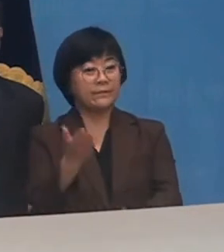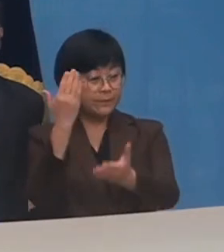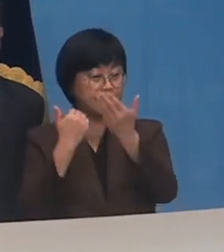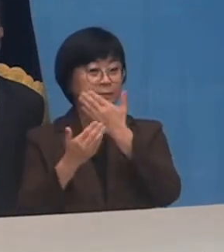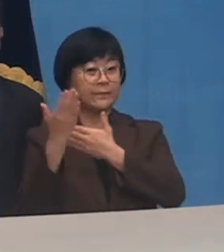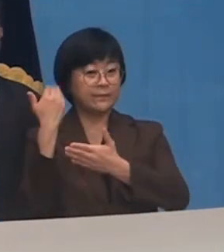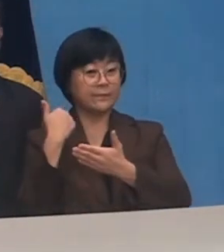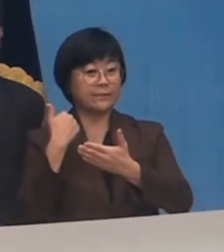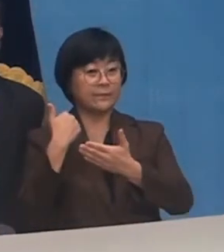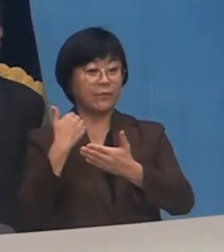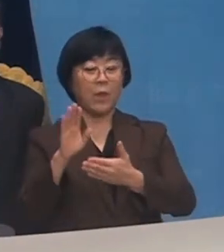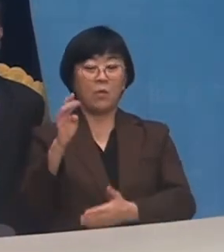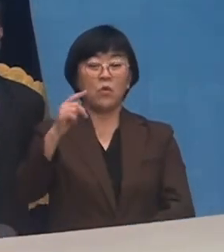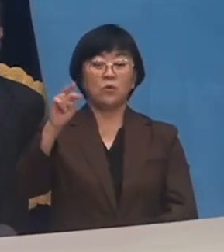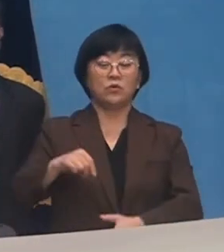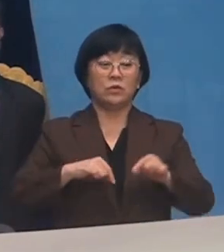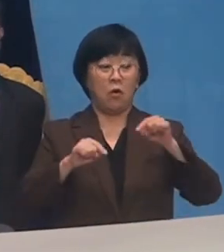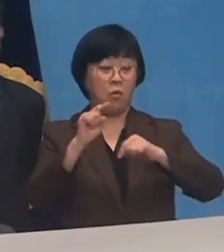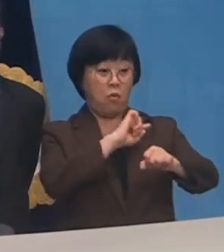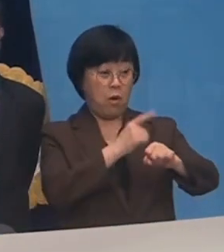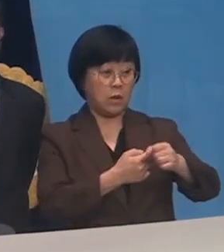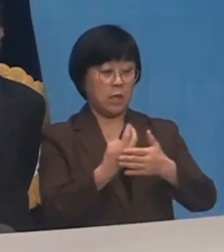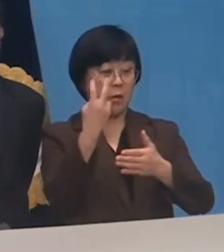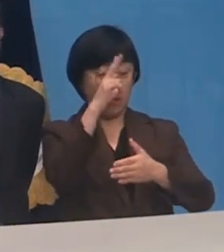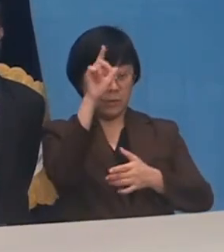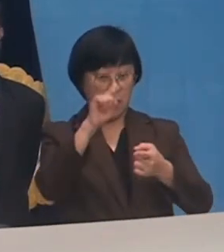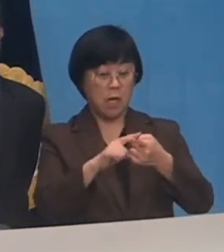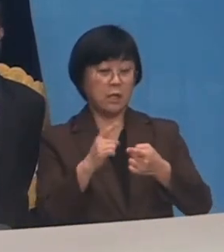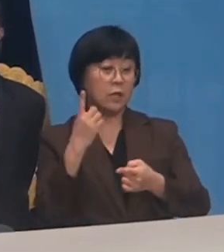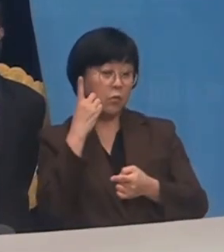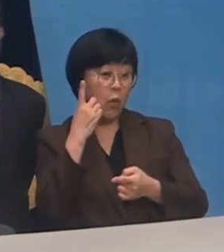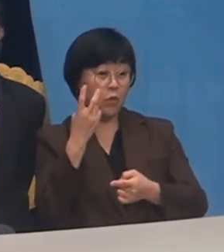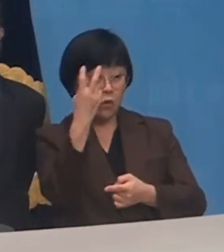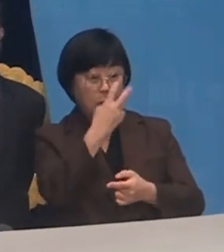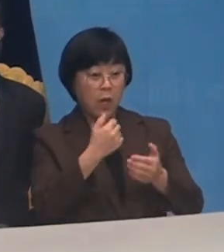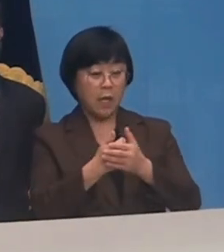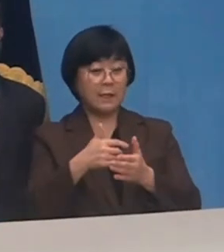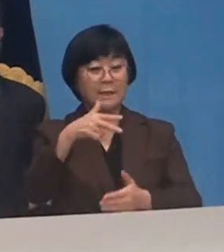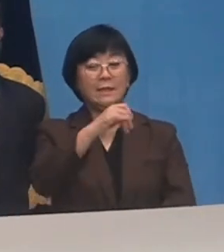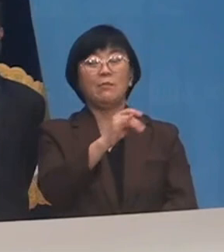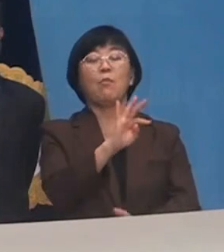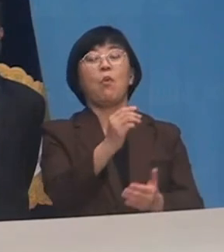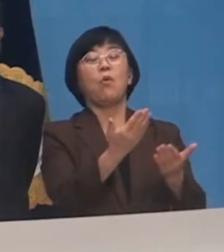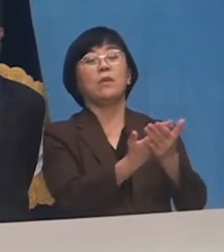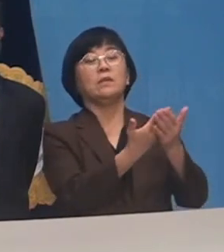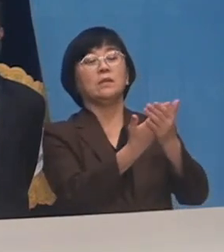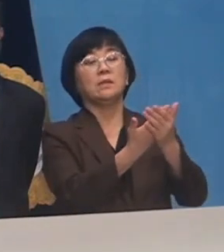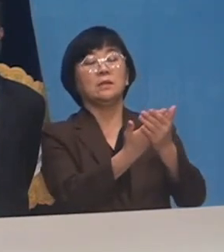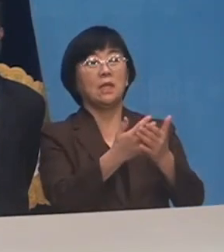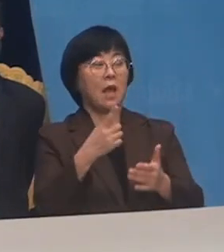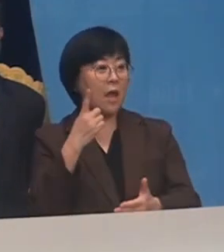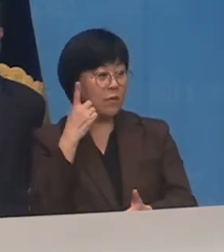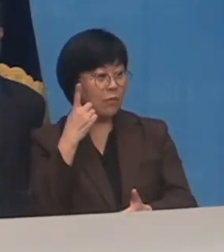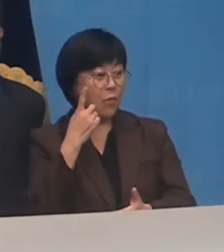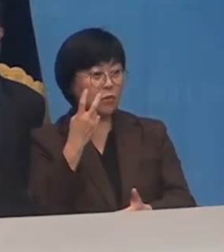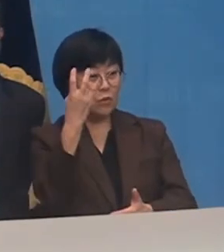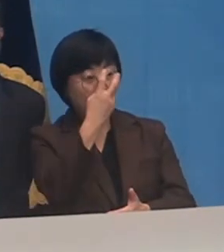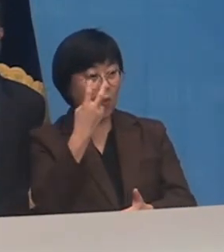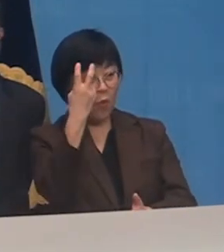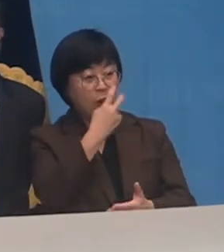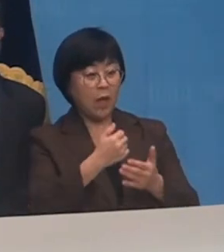과거 보수정권 하의 검찰의 통신 조회에 대해 이른바 진보단체들은 통신 조회의